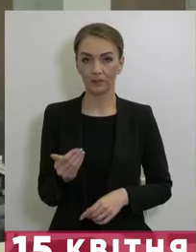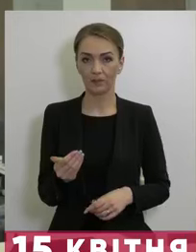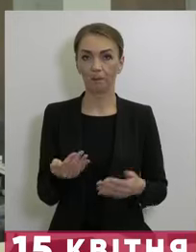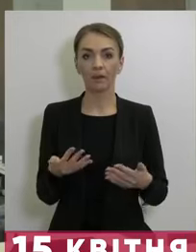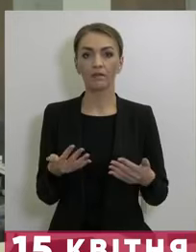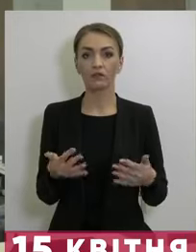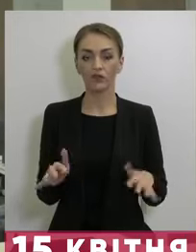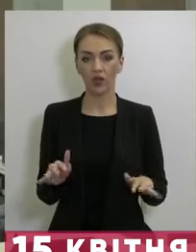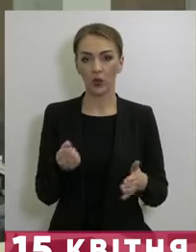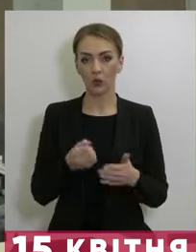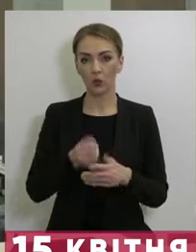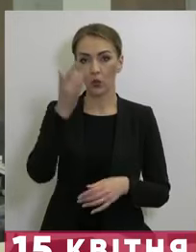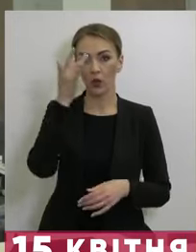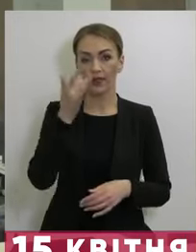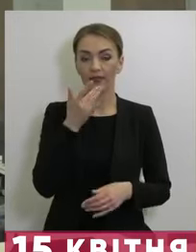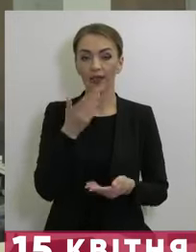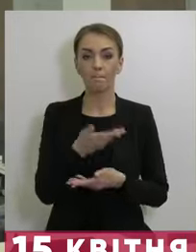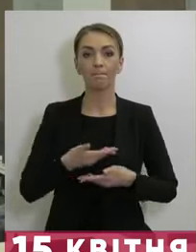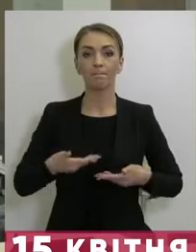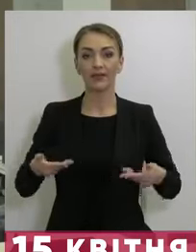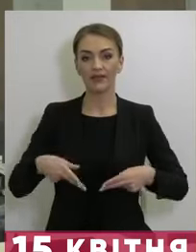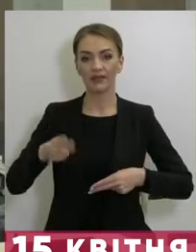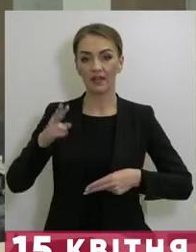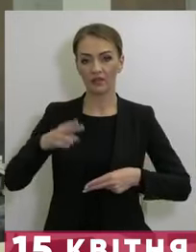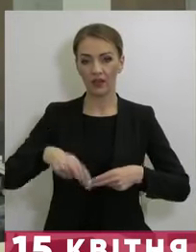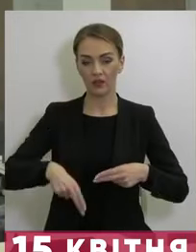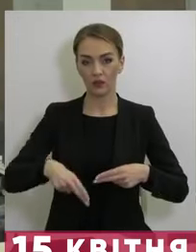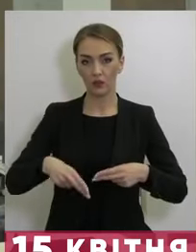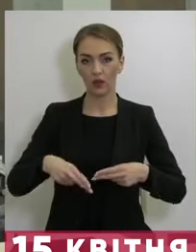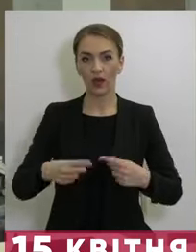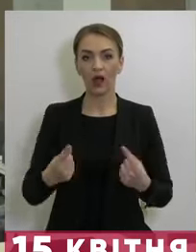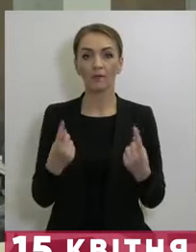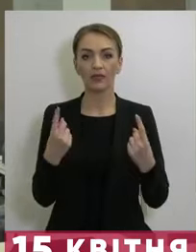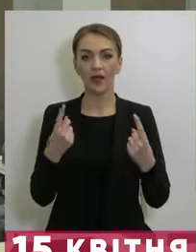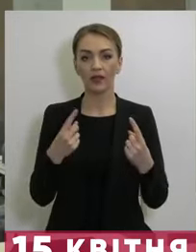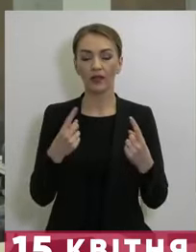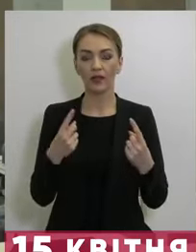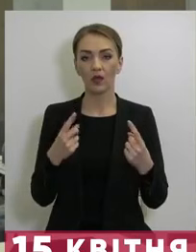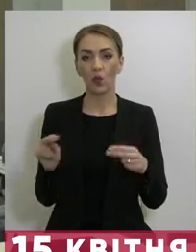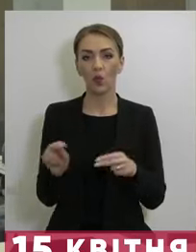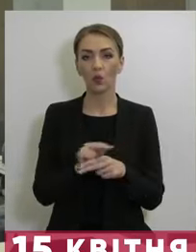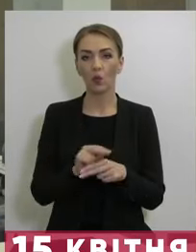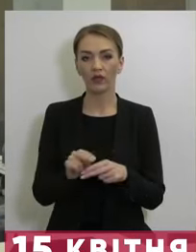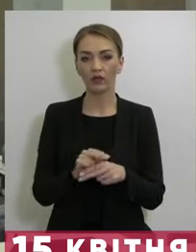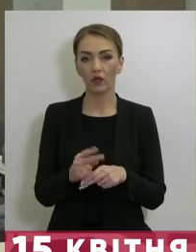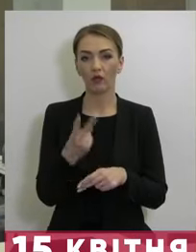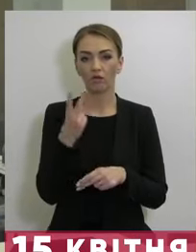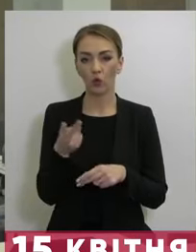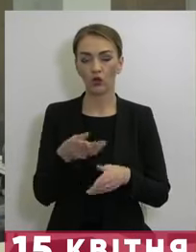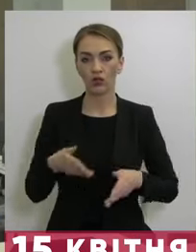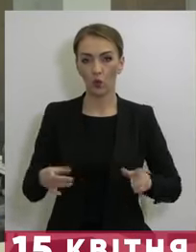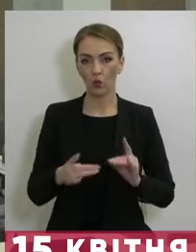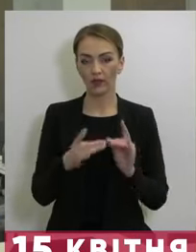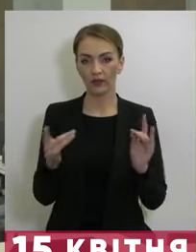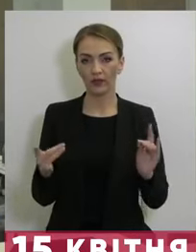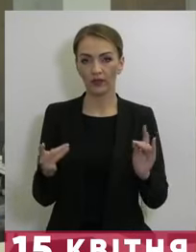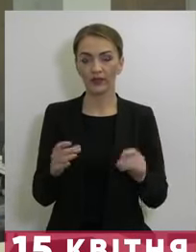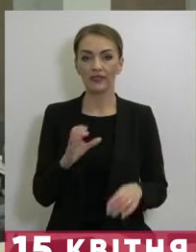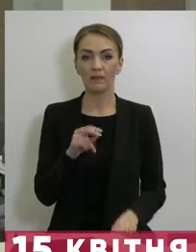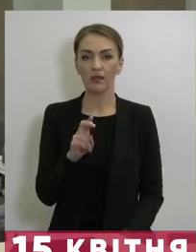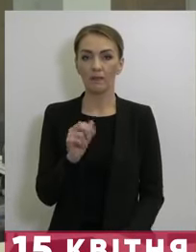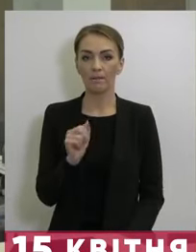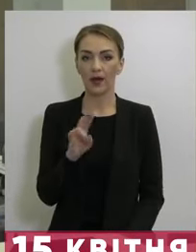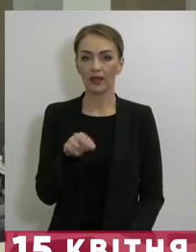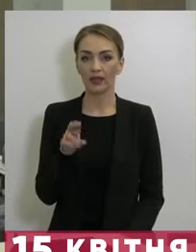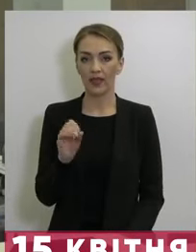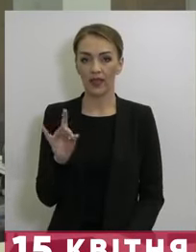вже до літа ми завершимо капітальне оновлення двох шляхопроводів над проспектом Степана